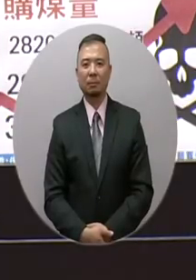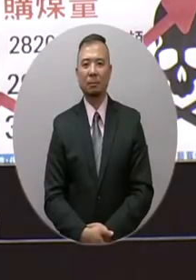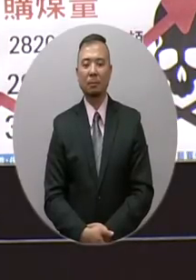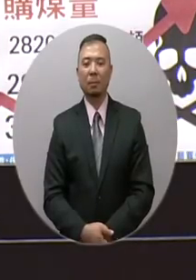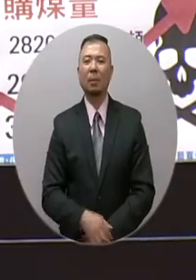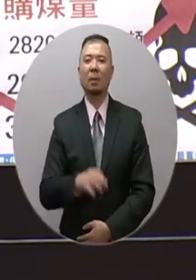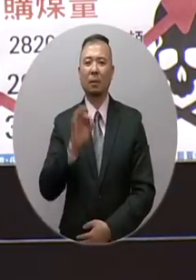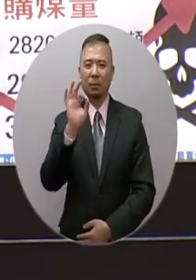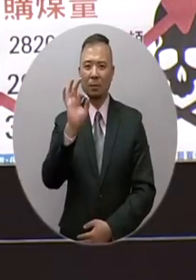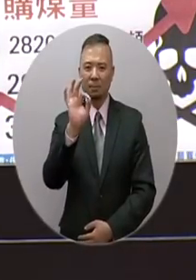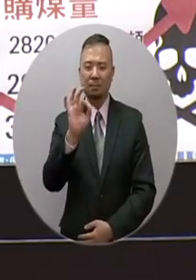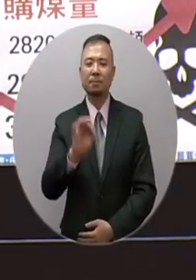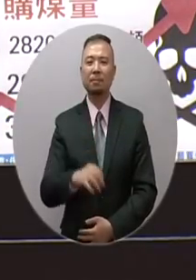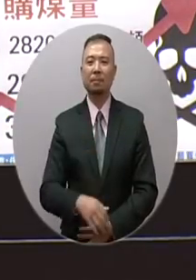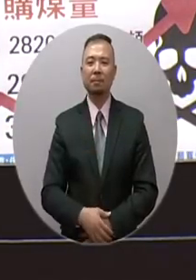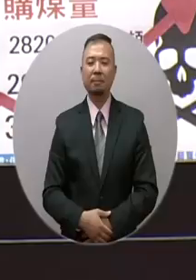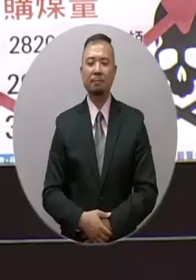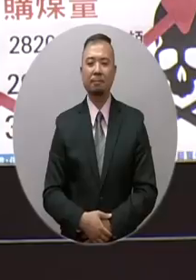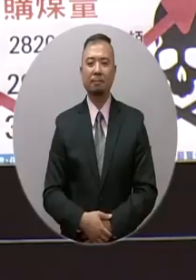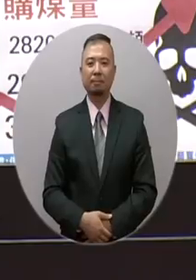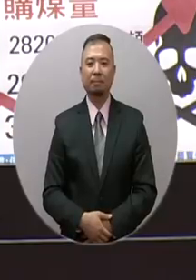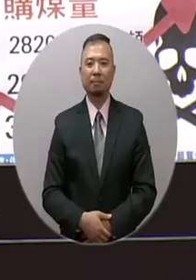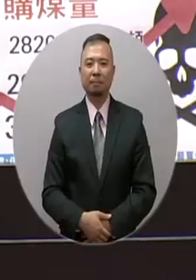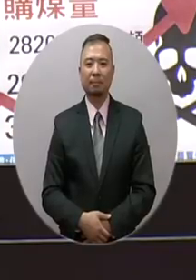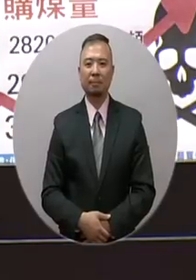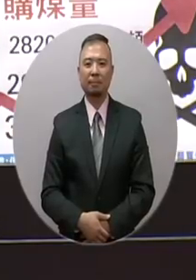好，这样子了啊。